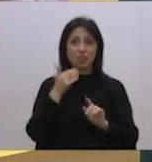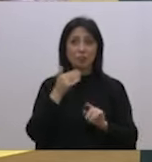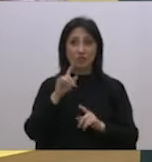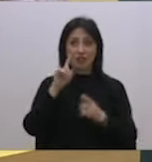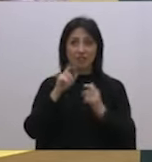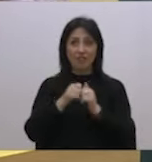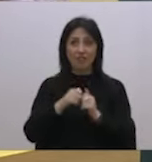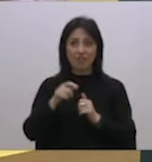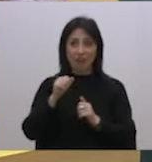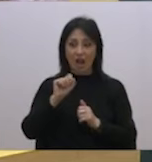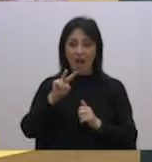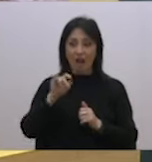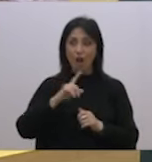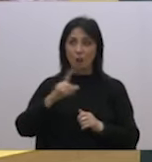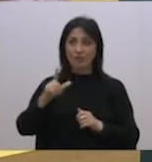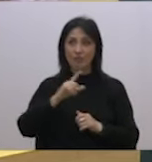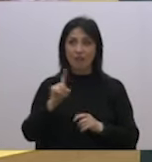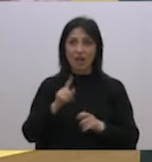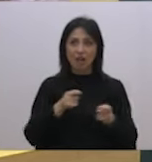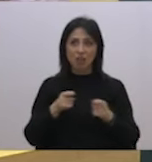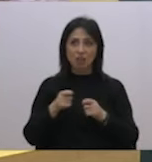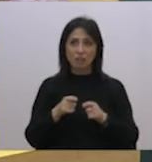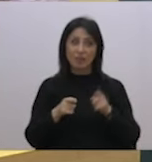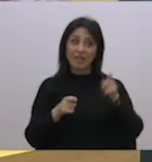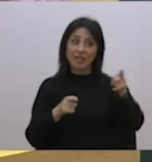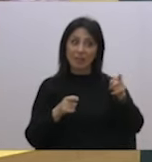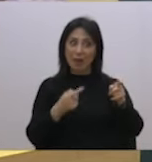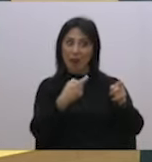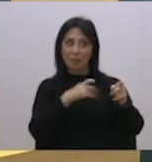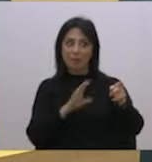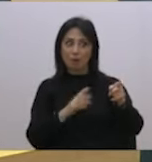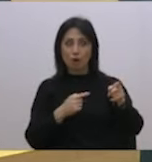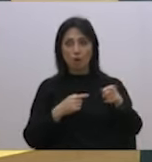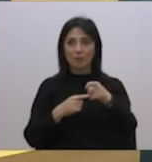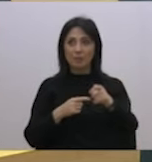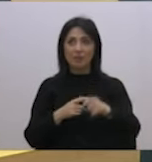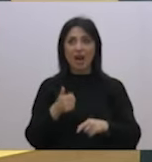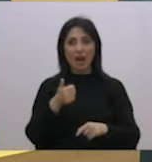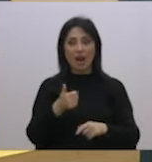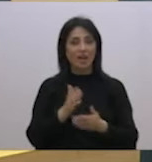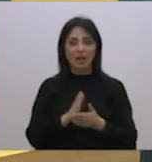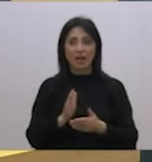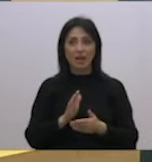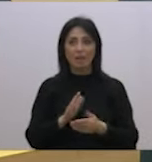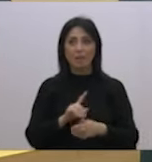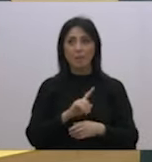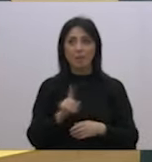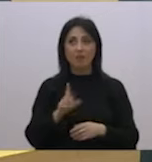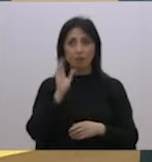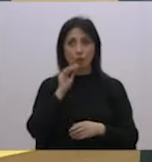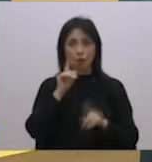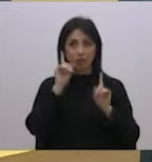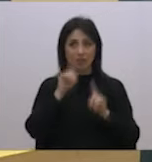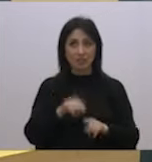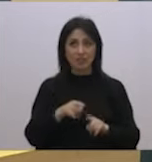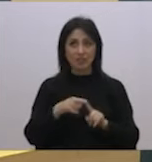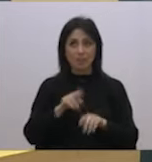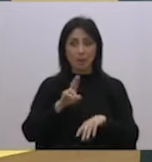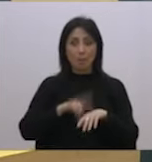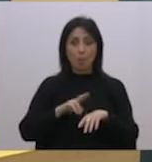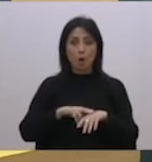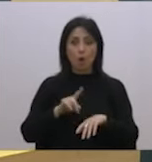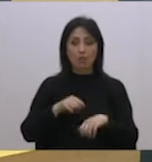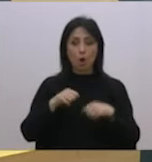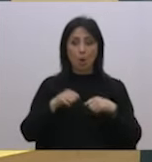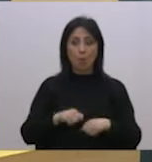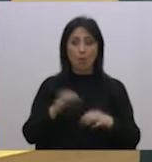axo salico, medașe, dacă s-a subtrilevo, de nu te imanați arme srolos. Ehesc, argi chiarare. Magram, roța iți si mare, o poliție, dacă s-a